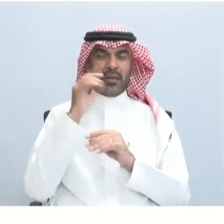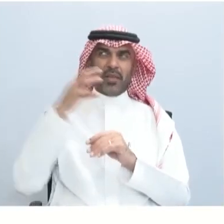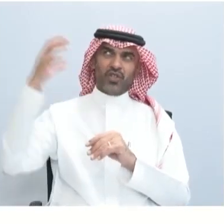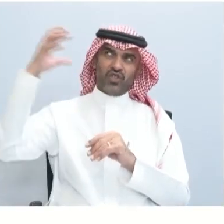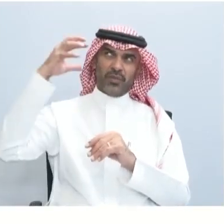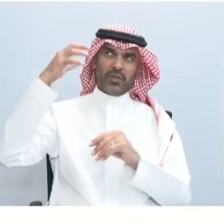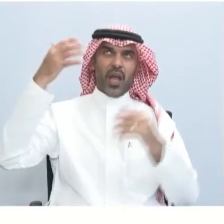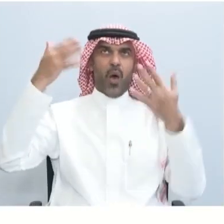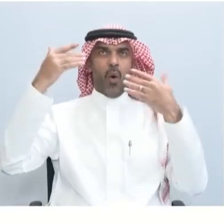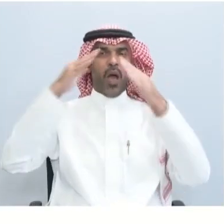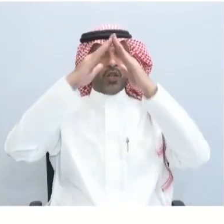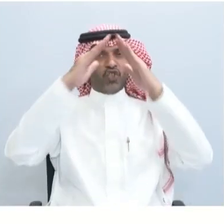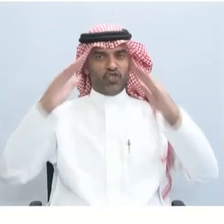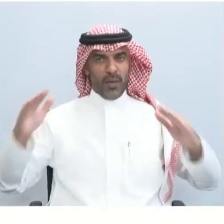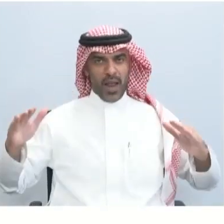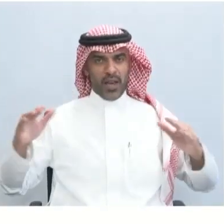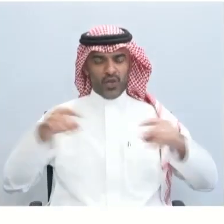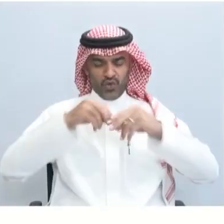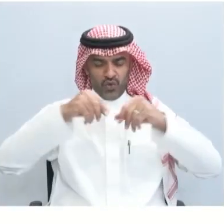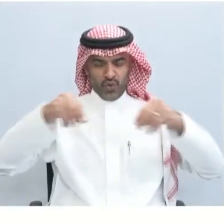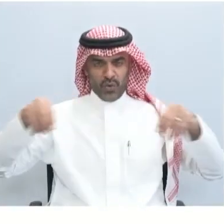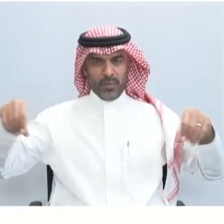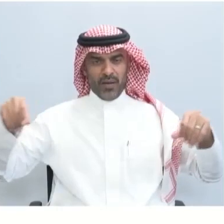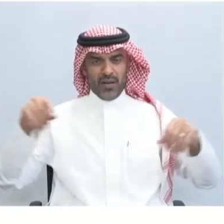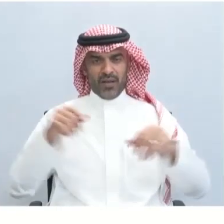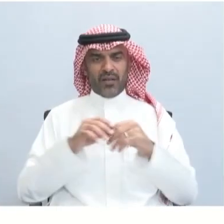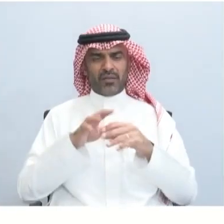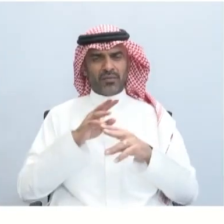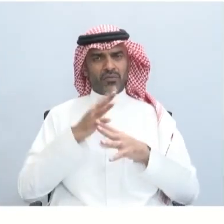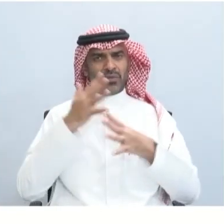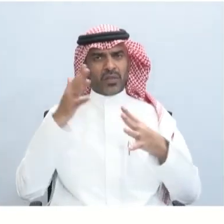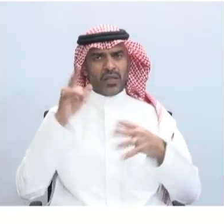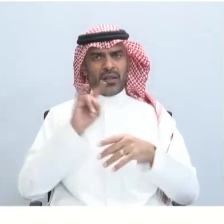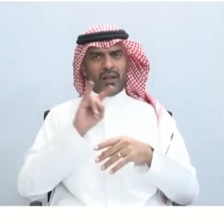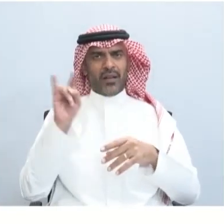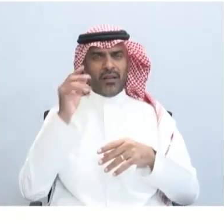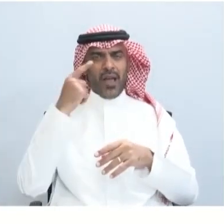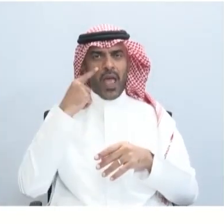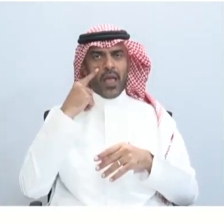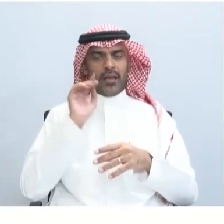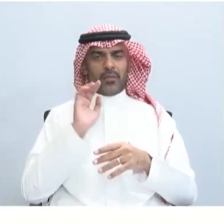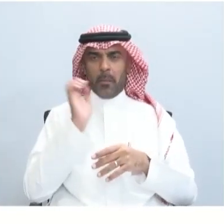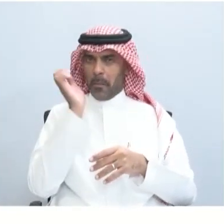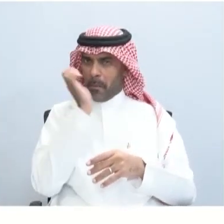الجبال التربه الصخور اشياء غير حيه الماء